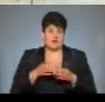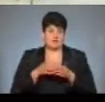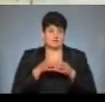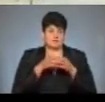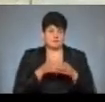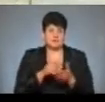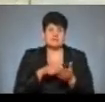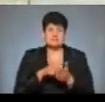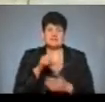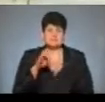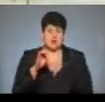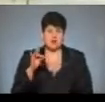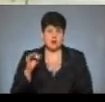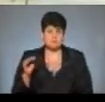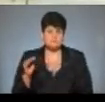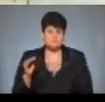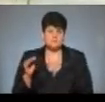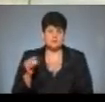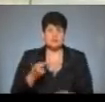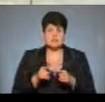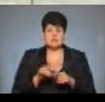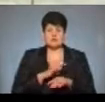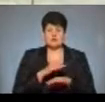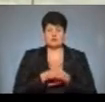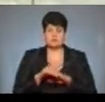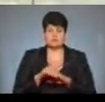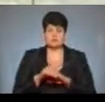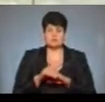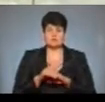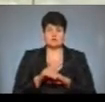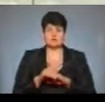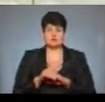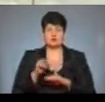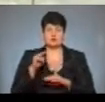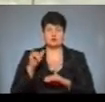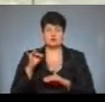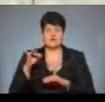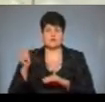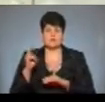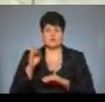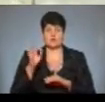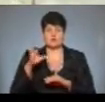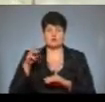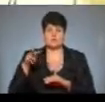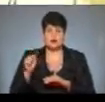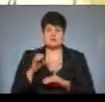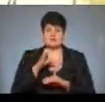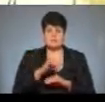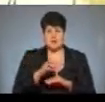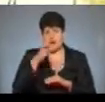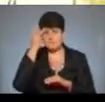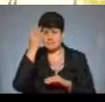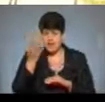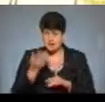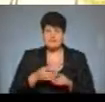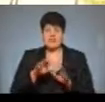караулу міста Збаража. Значить, це були вулиці домогосподарства Рильського, Тургинього, Костомарова, Степана Бандери. Відкачали